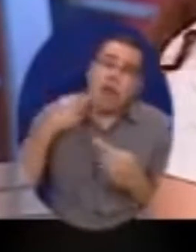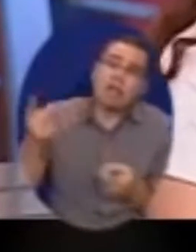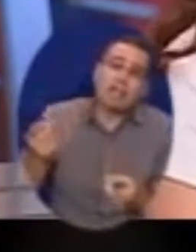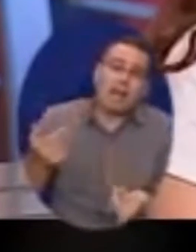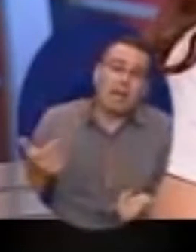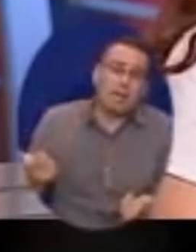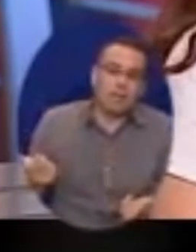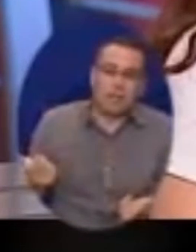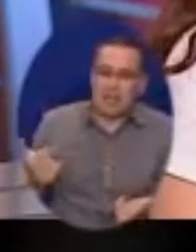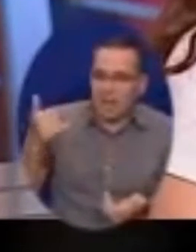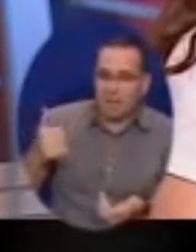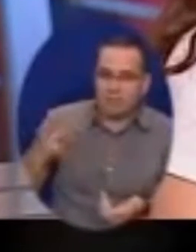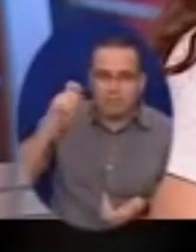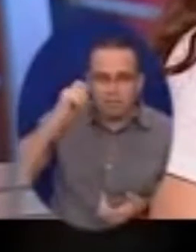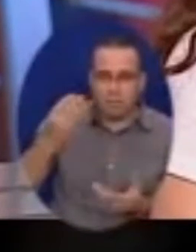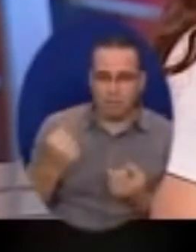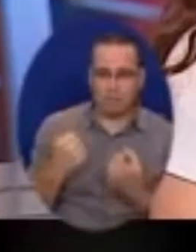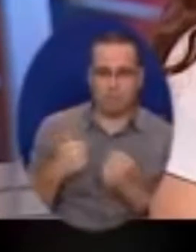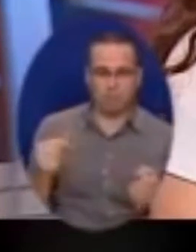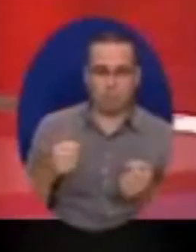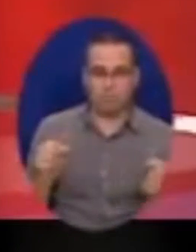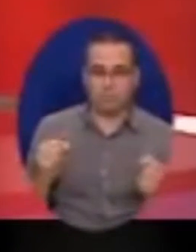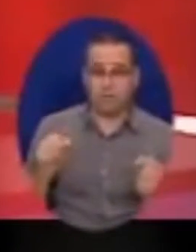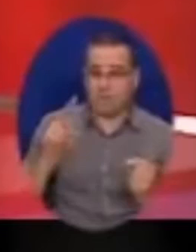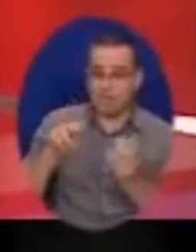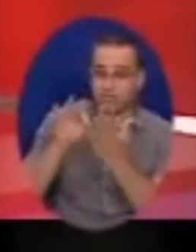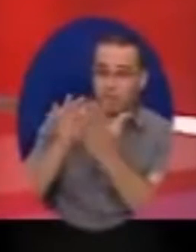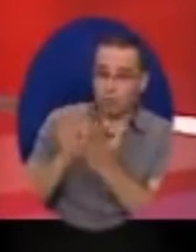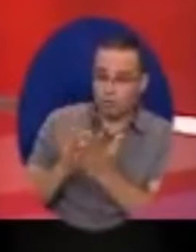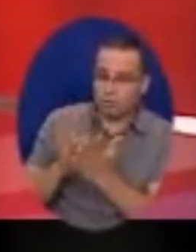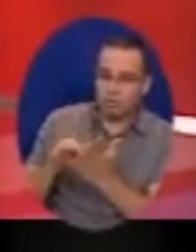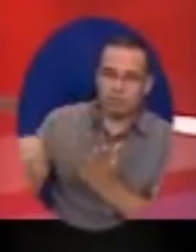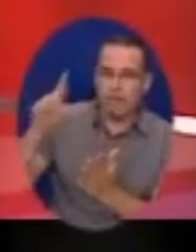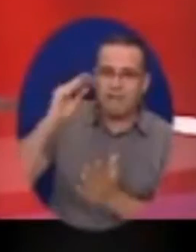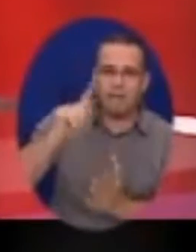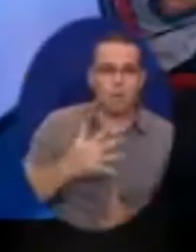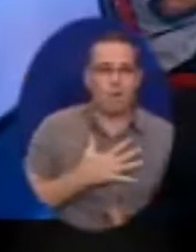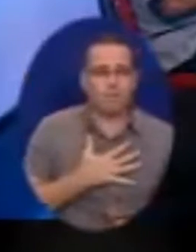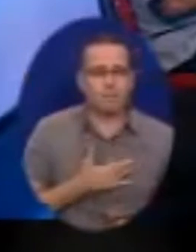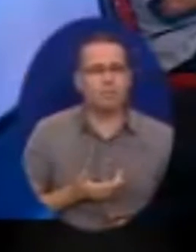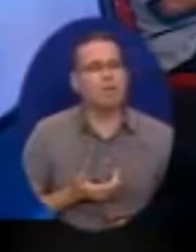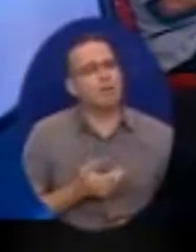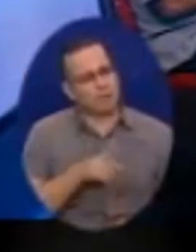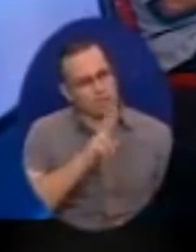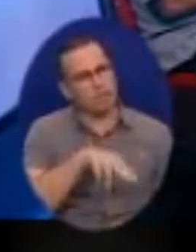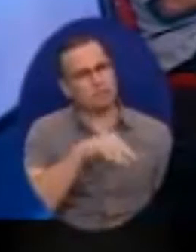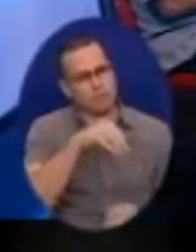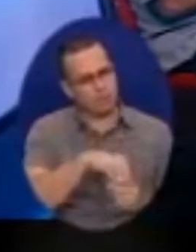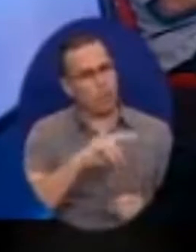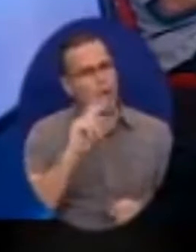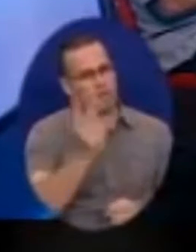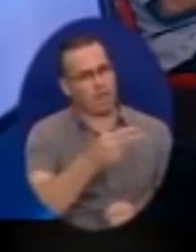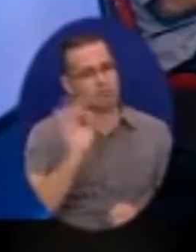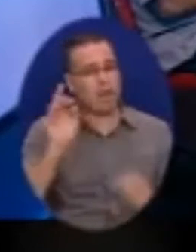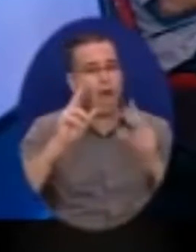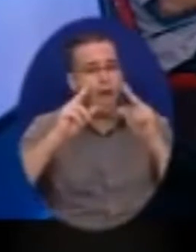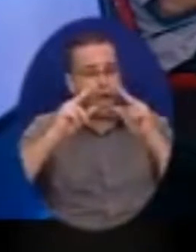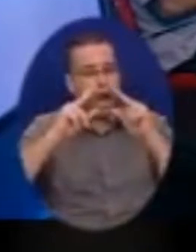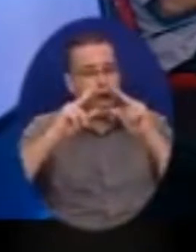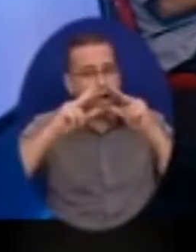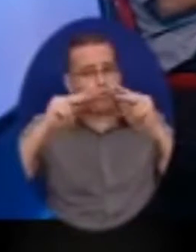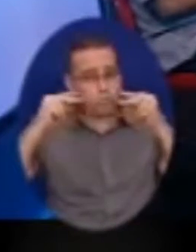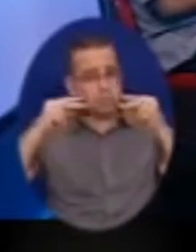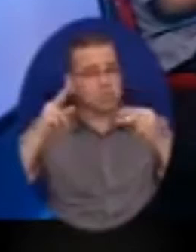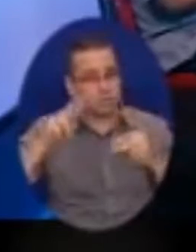לא ניסו. אני יודעת מהמהלך הפמיניסטי שיש נקודות שזה לא... כן, יכול להיות, אבל... לא, יש שם בתוך החברה הדרוזית, יש תהליכים